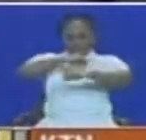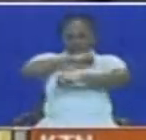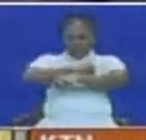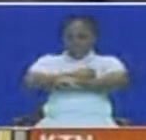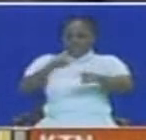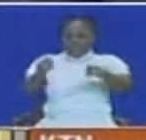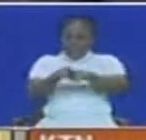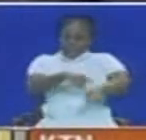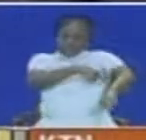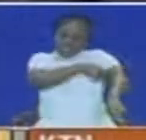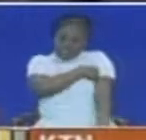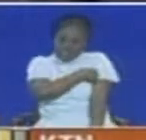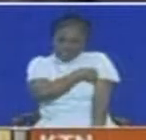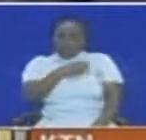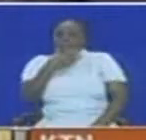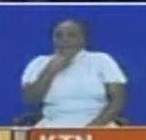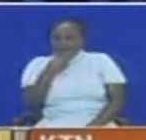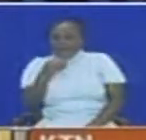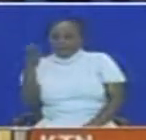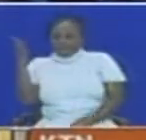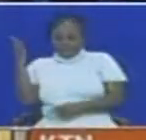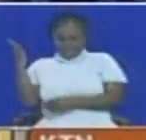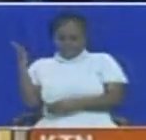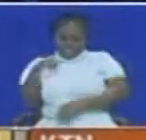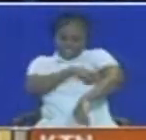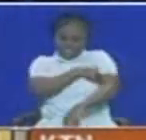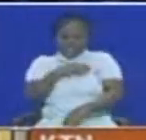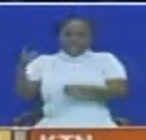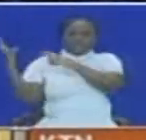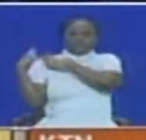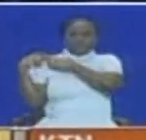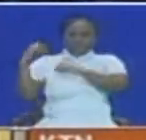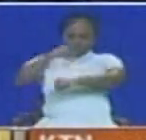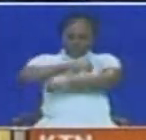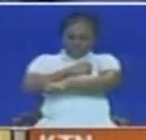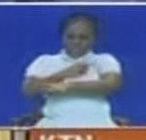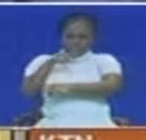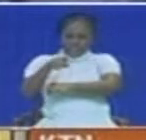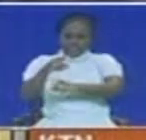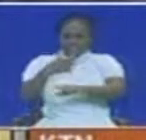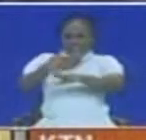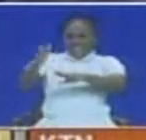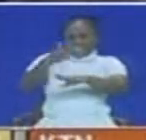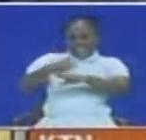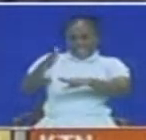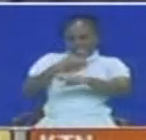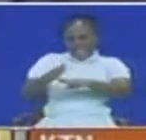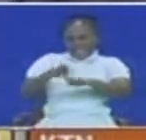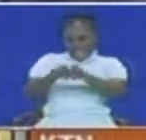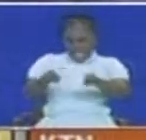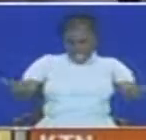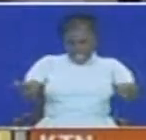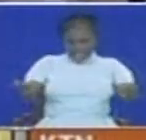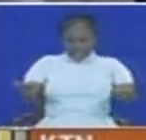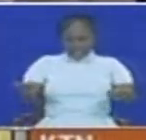chifu wa eneo hilo Kiptororo Richard Sigilai, usimamizi wa shule ulikuwa umemkodisha ama ulimelikodisha shamba hilo